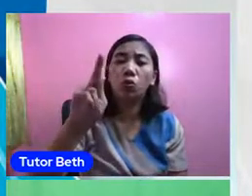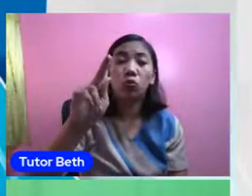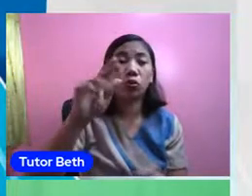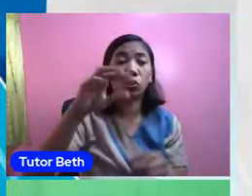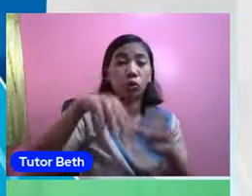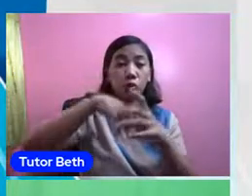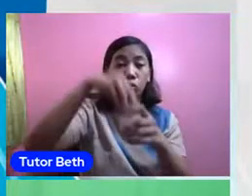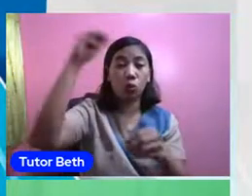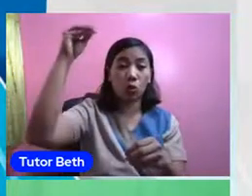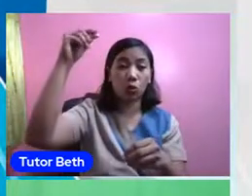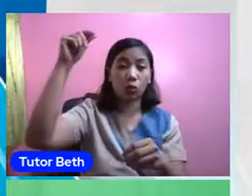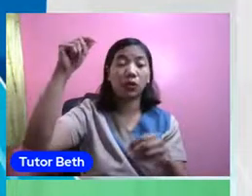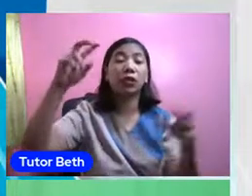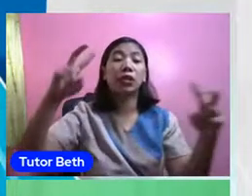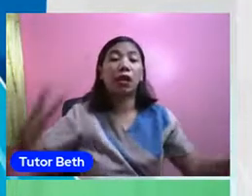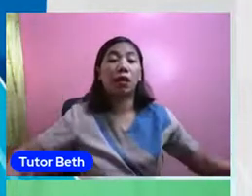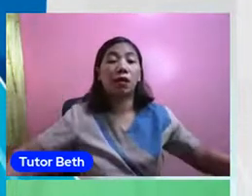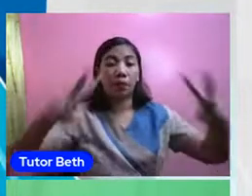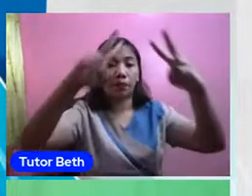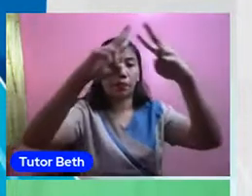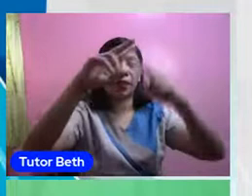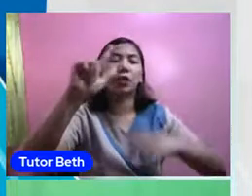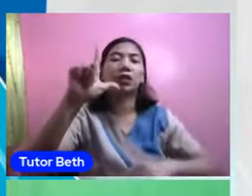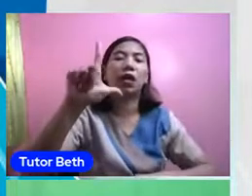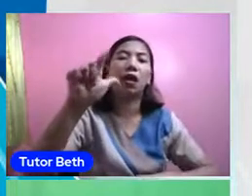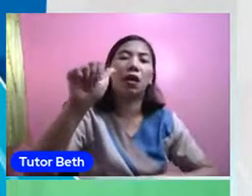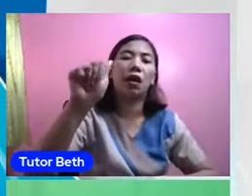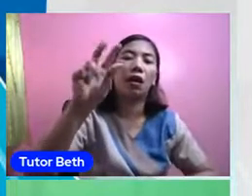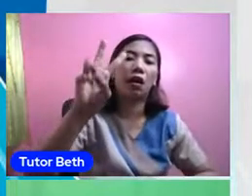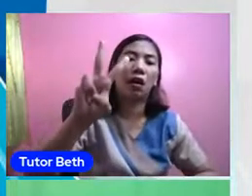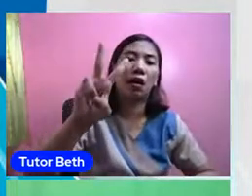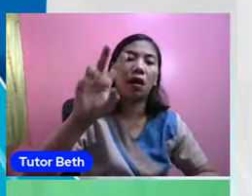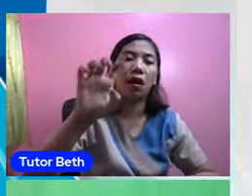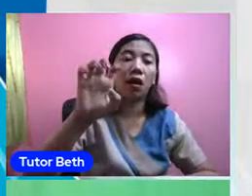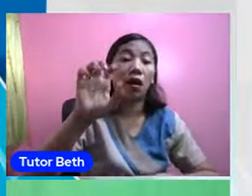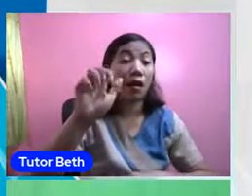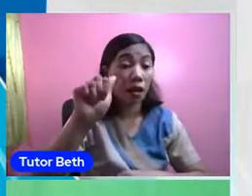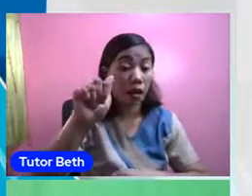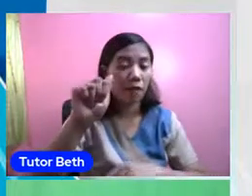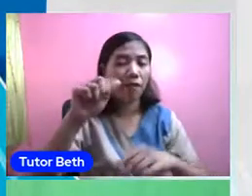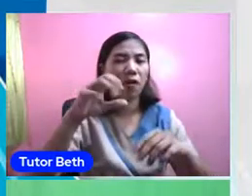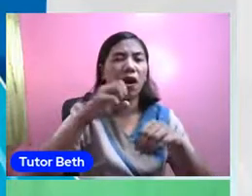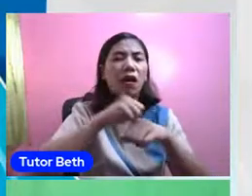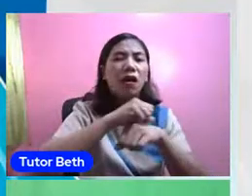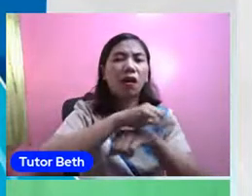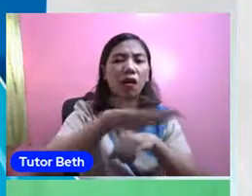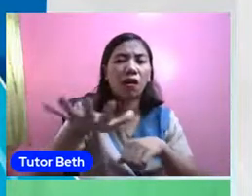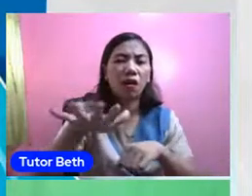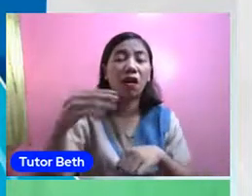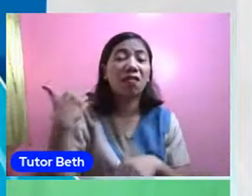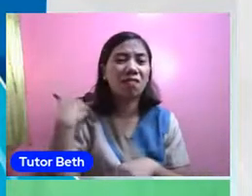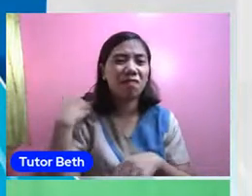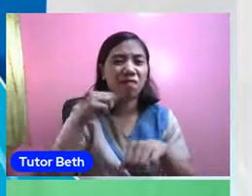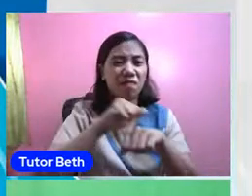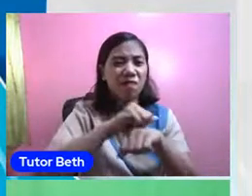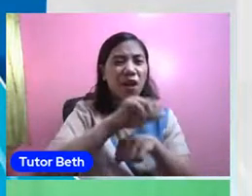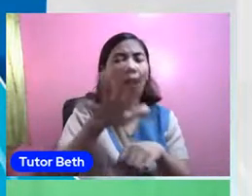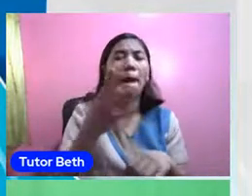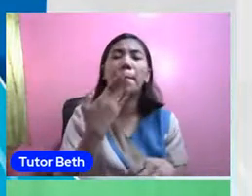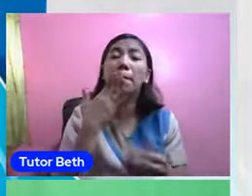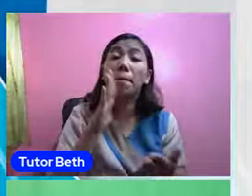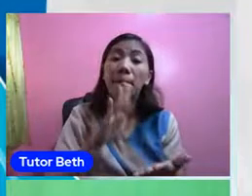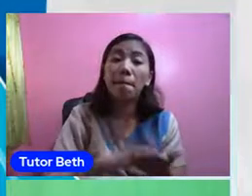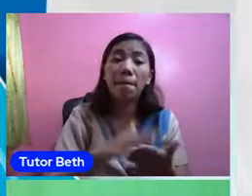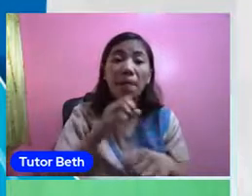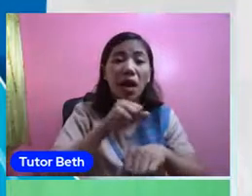pala ay nakaka-apekto sa ating kanusugan. Masama kalayan. So, dapat mag-iingat din tayo kapag malapit